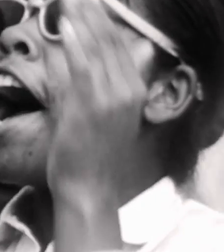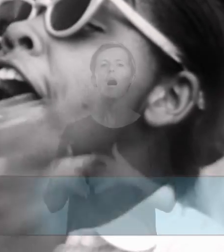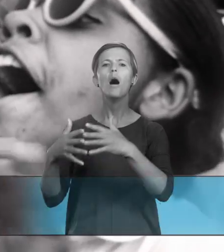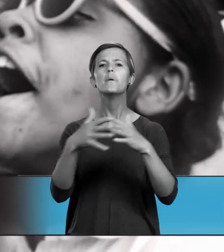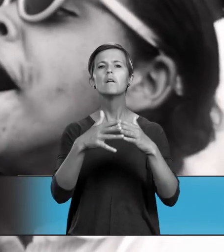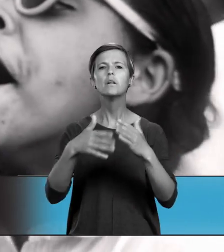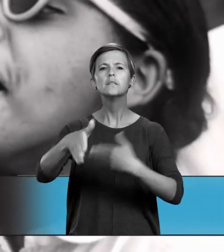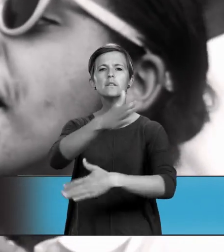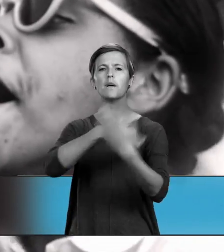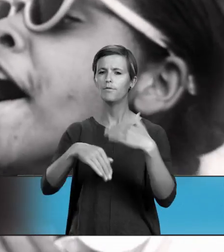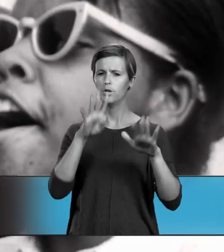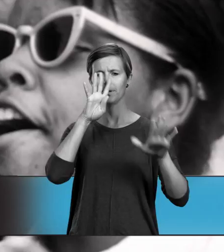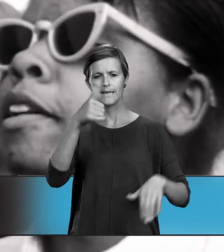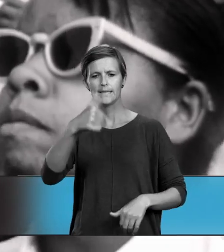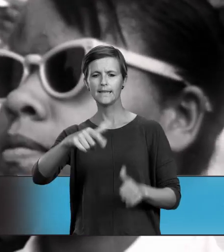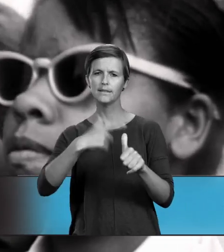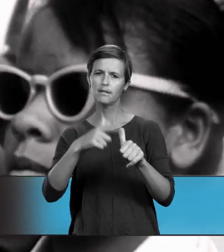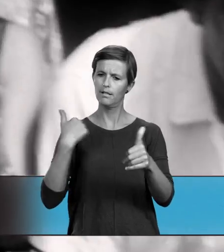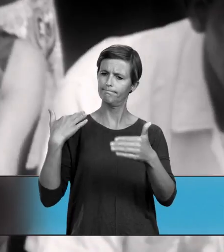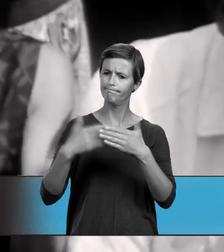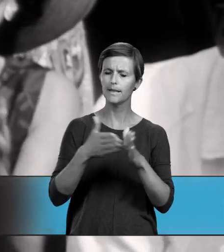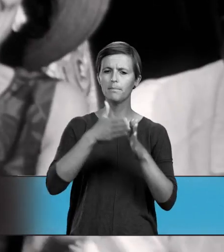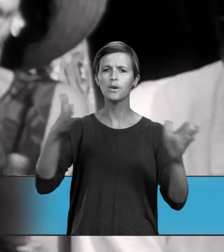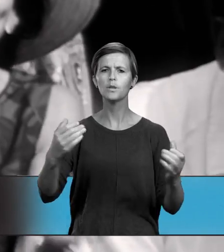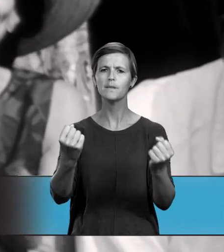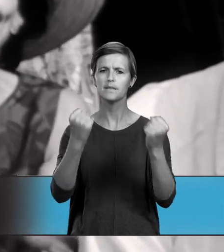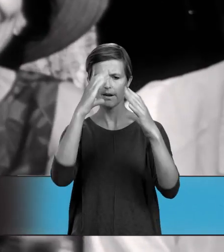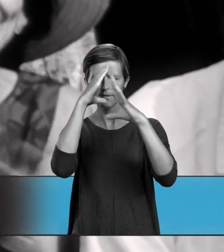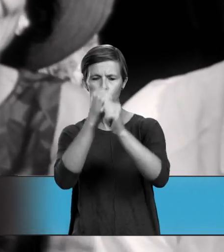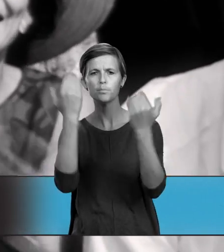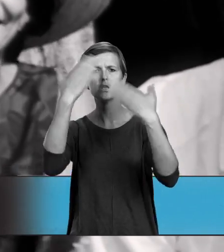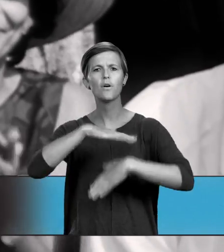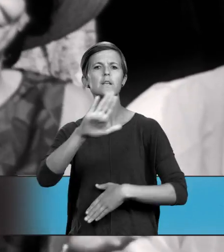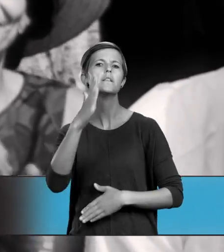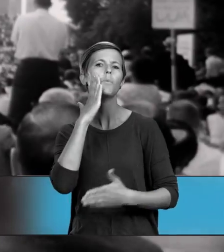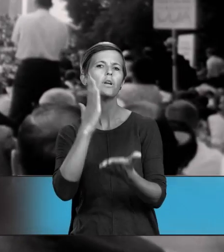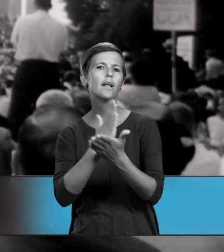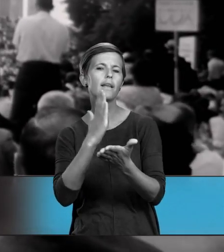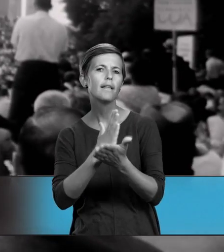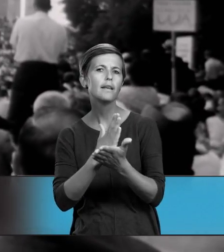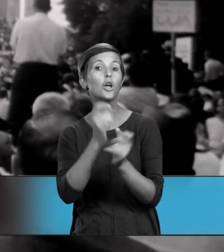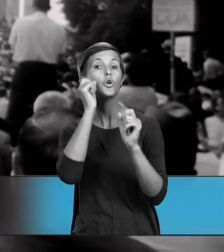Det amerikanske samfunnet hadde på 1960-tallet vært gjennom en periode med sterkt fokus på svartes borgerrettigheter.